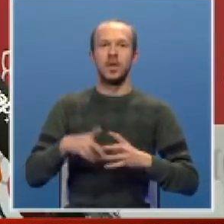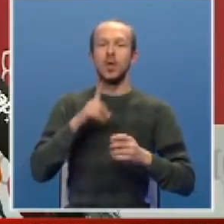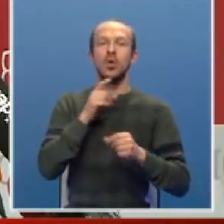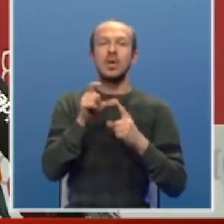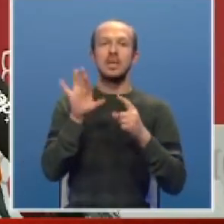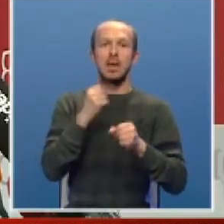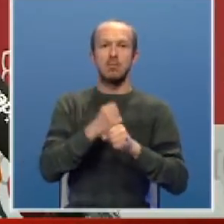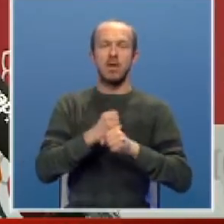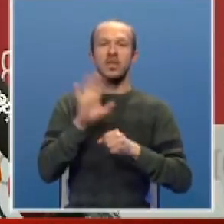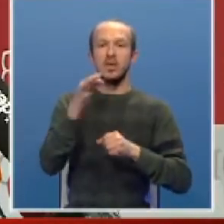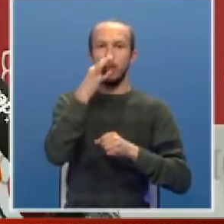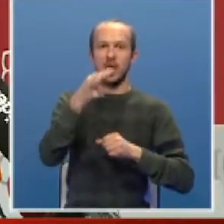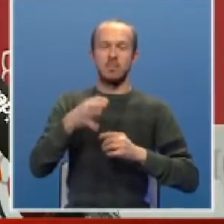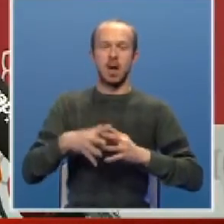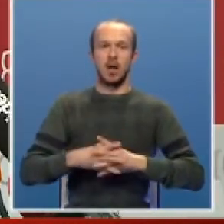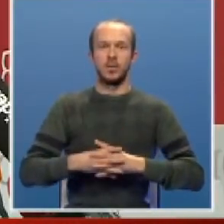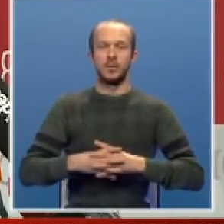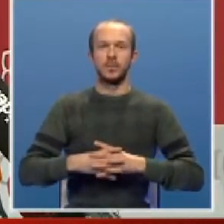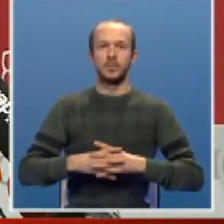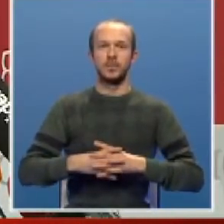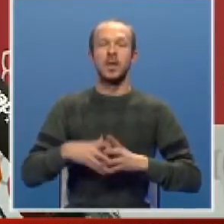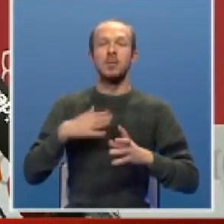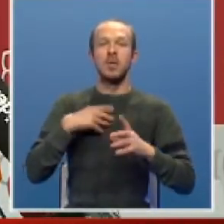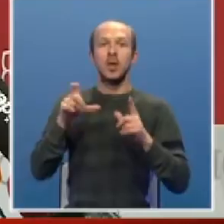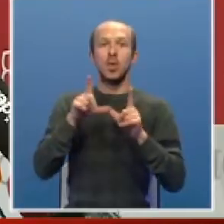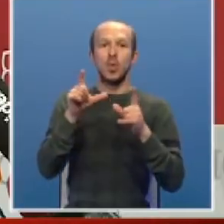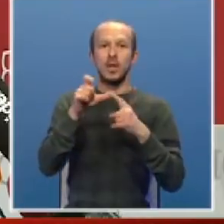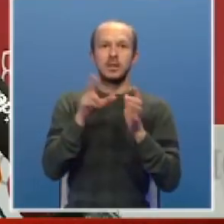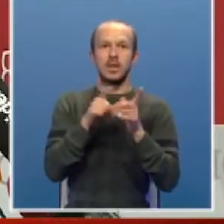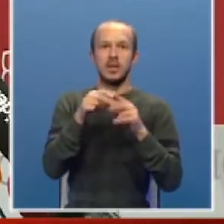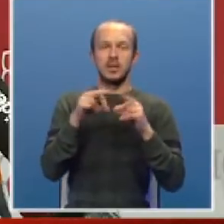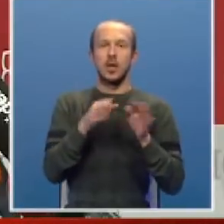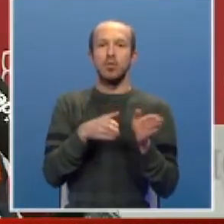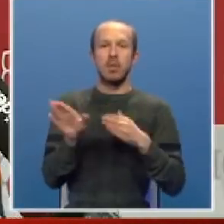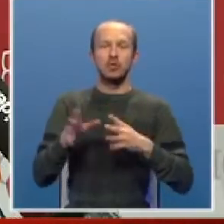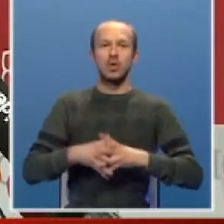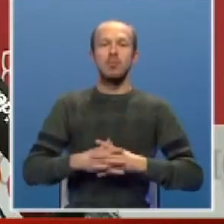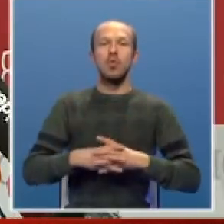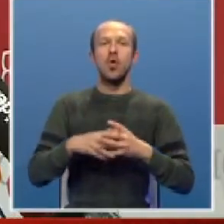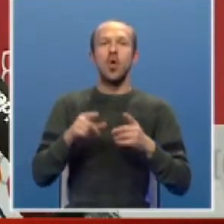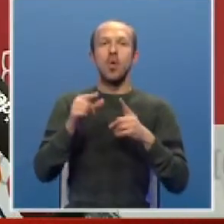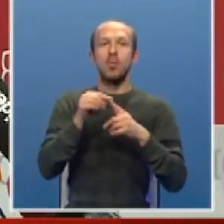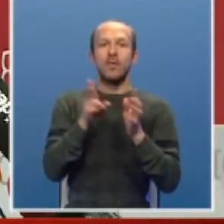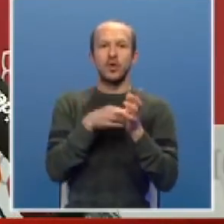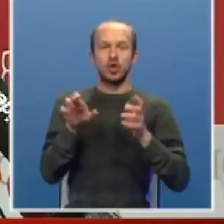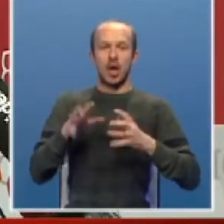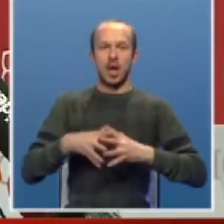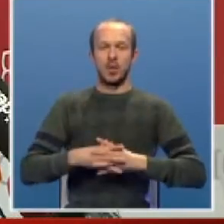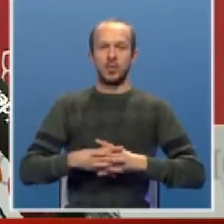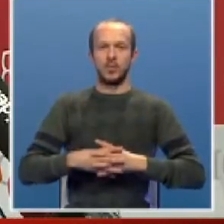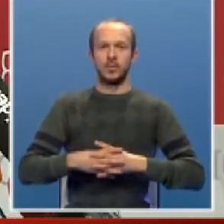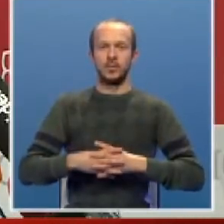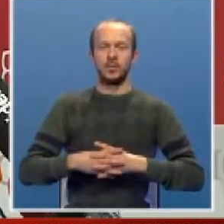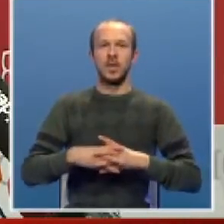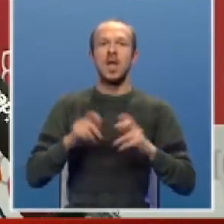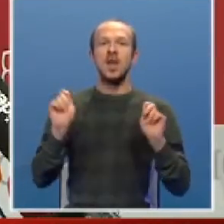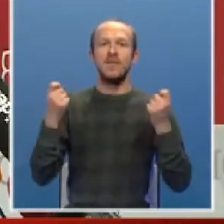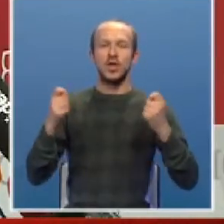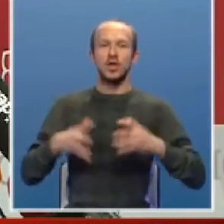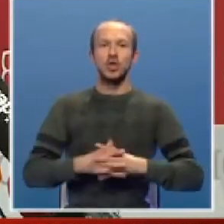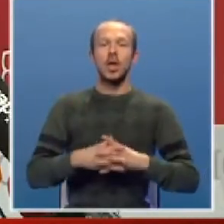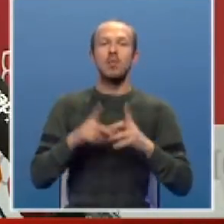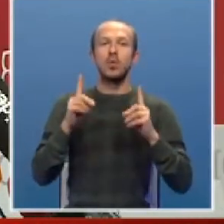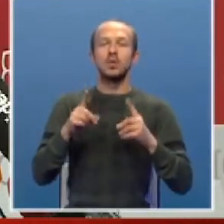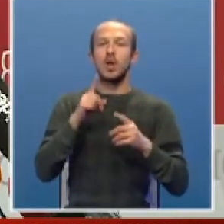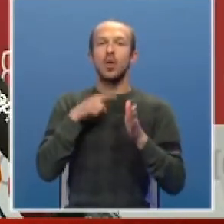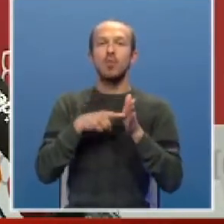koji se bave tim pitanjima. Mi u SNSD odbacujemo površne navijačke